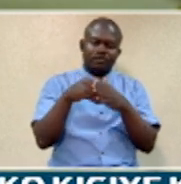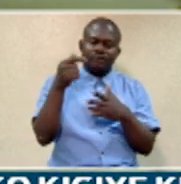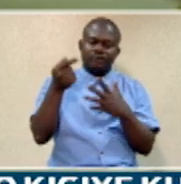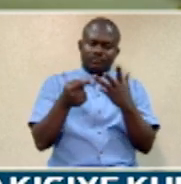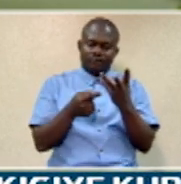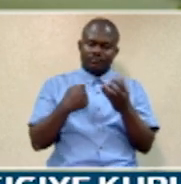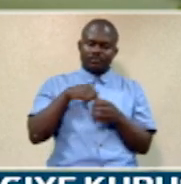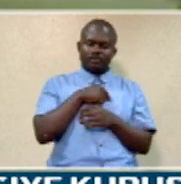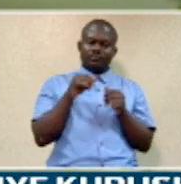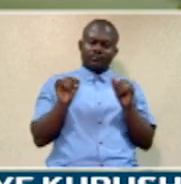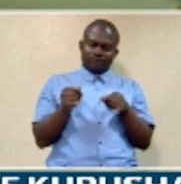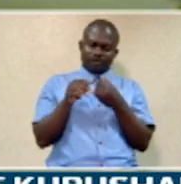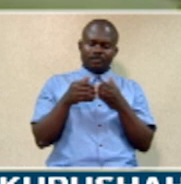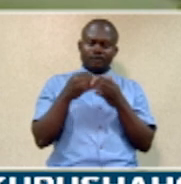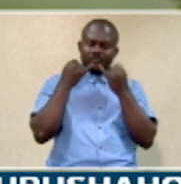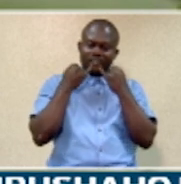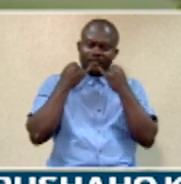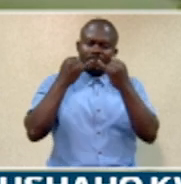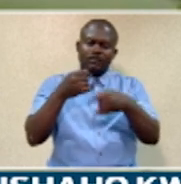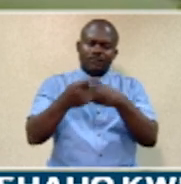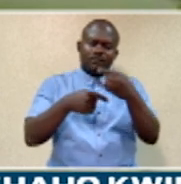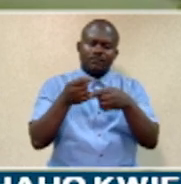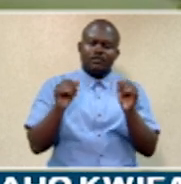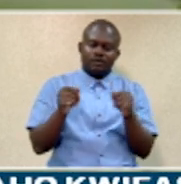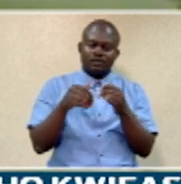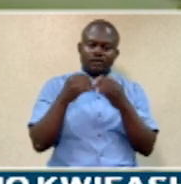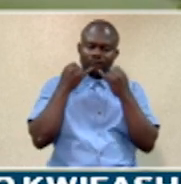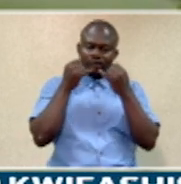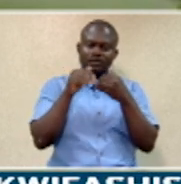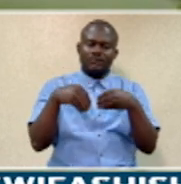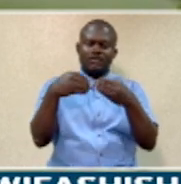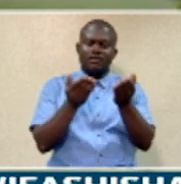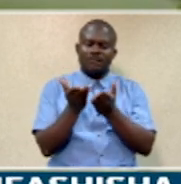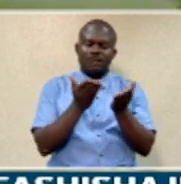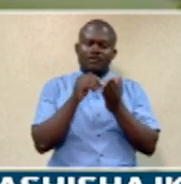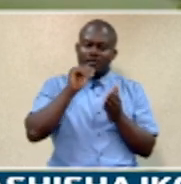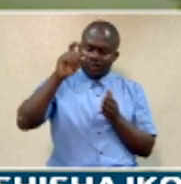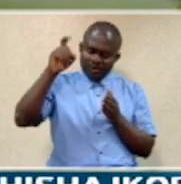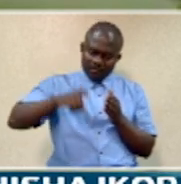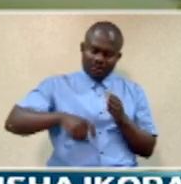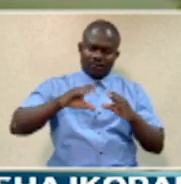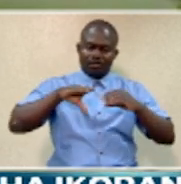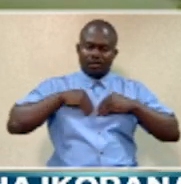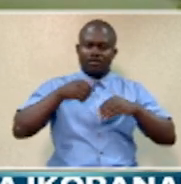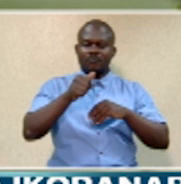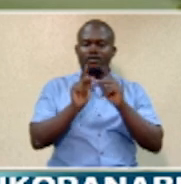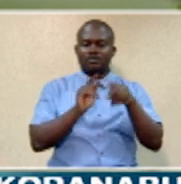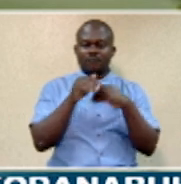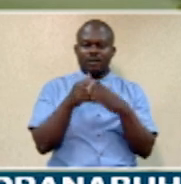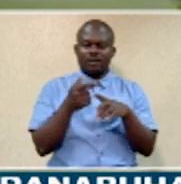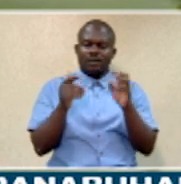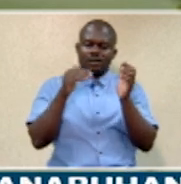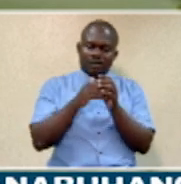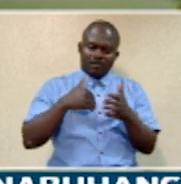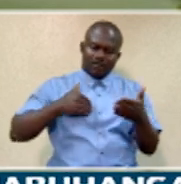ibintu twagerageje kubwira tukomeza kugerageza kubwira abatanga serivisi yuko batagomba kwemera abakiriya ndetse